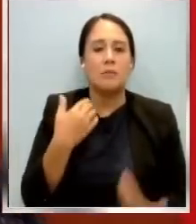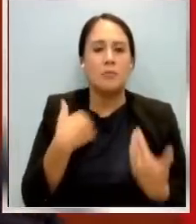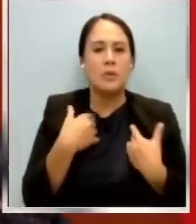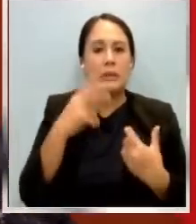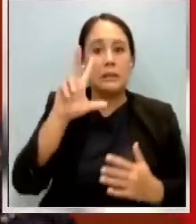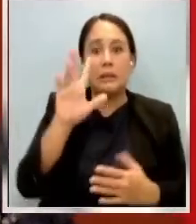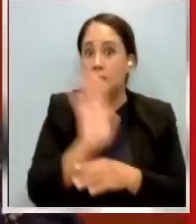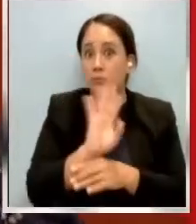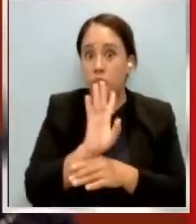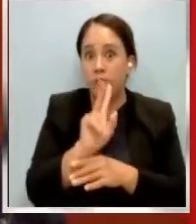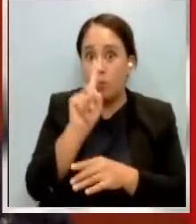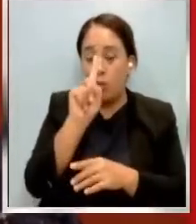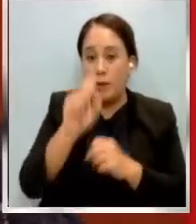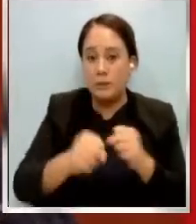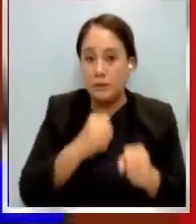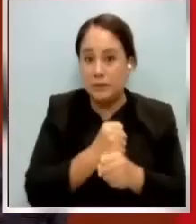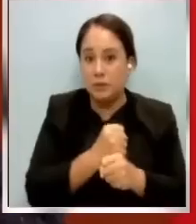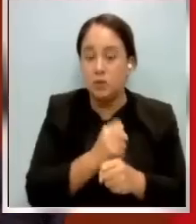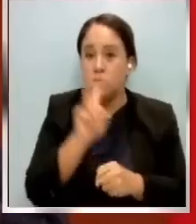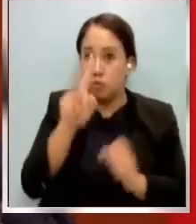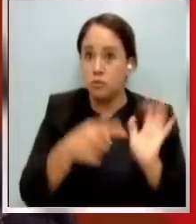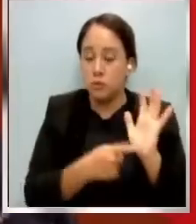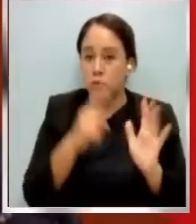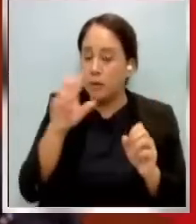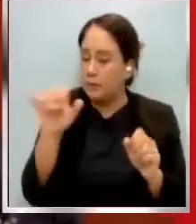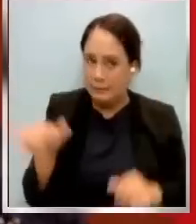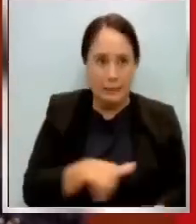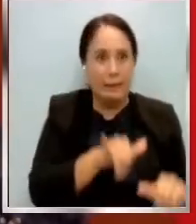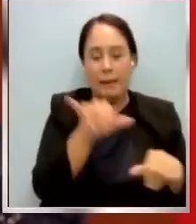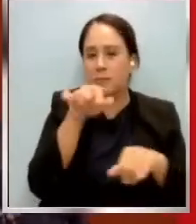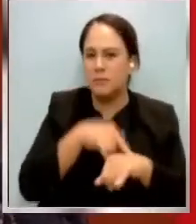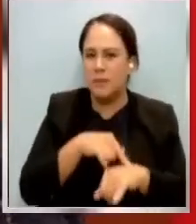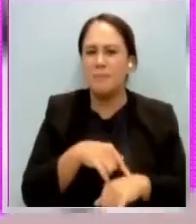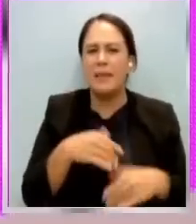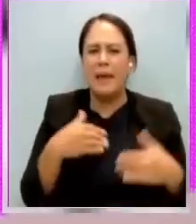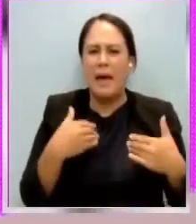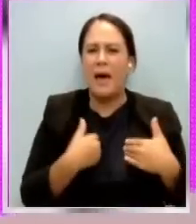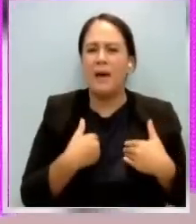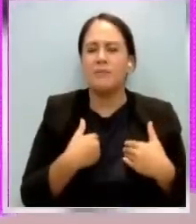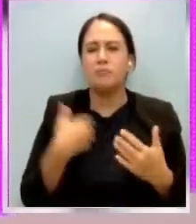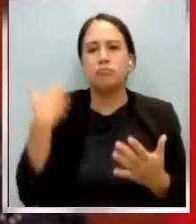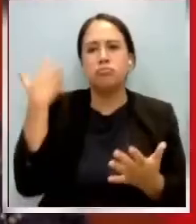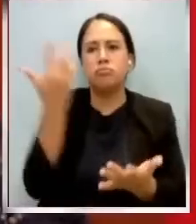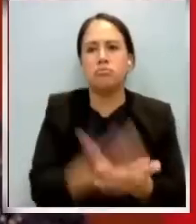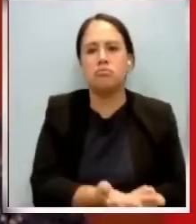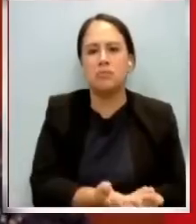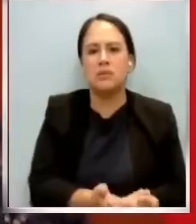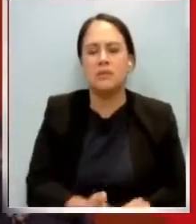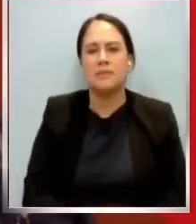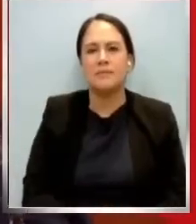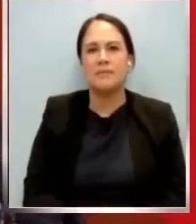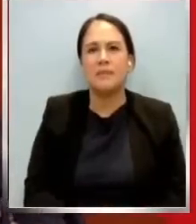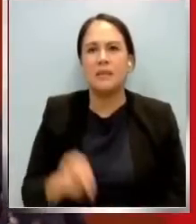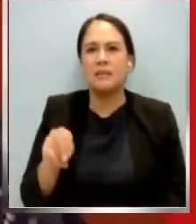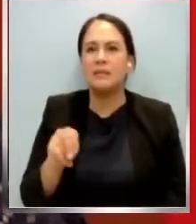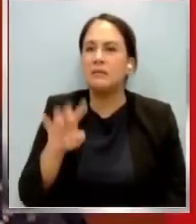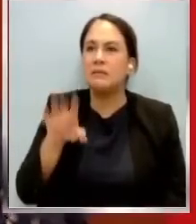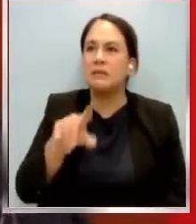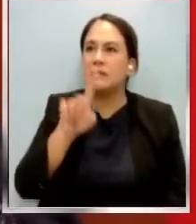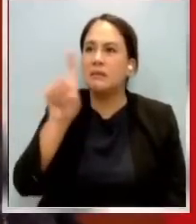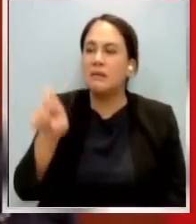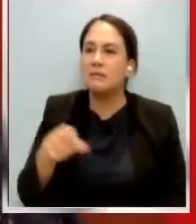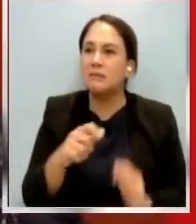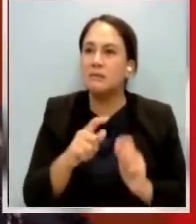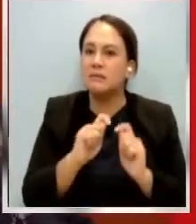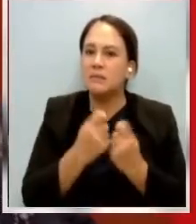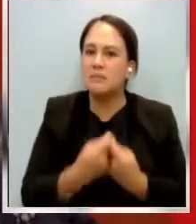and 2 shows in 1 year, all at the same time. Dumarating na ako sa set na kinailangan ko nang tanungin yung team ko, sino